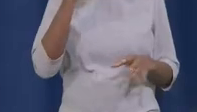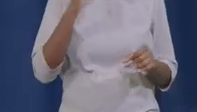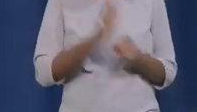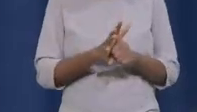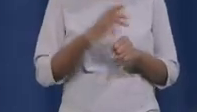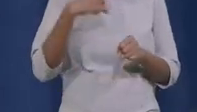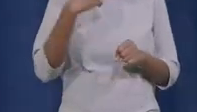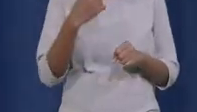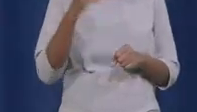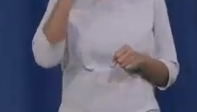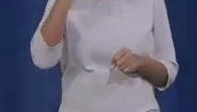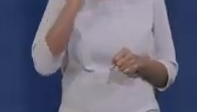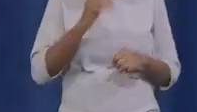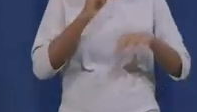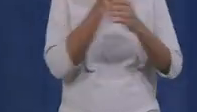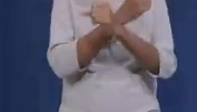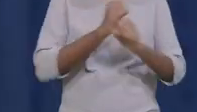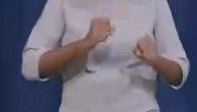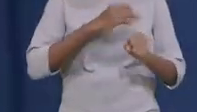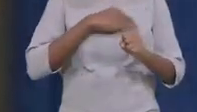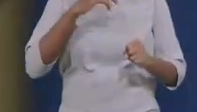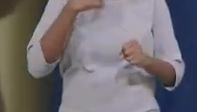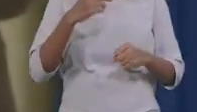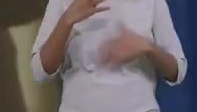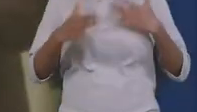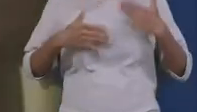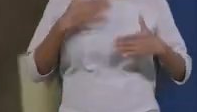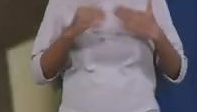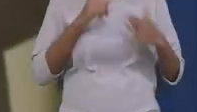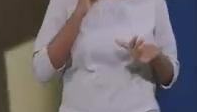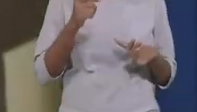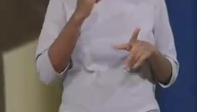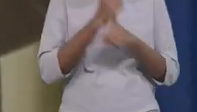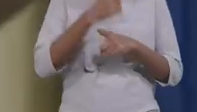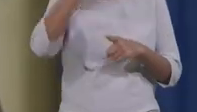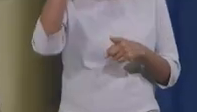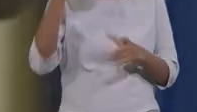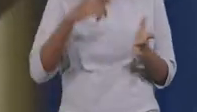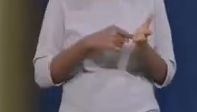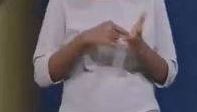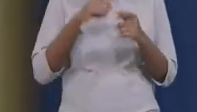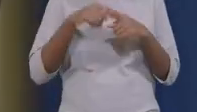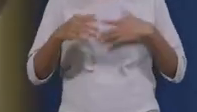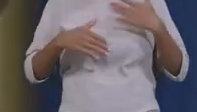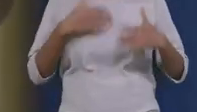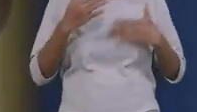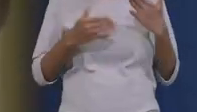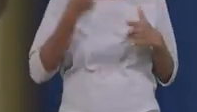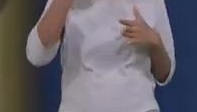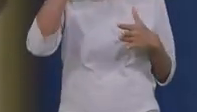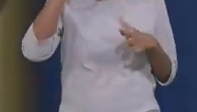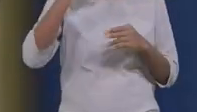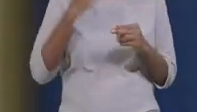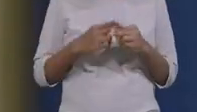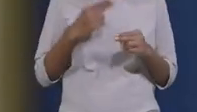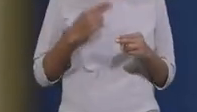assurance, sa promesse de qu'ils étaient sauvés. Il dit, ne vous réjouissez pas. À cause de cela, réjouissez-vous